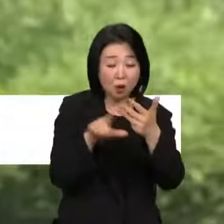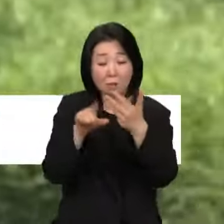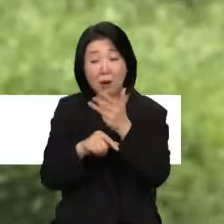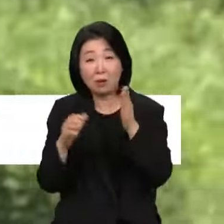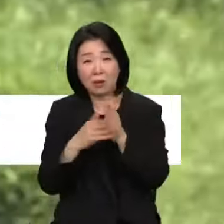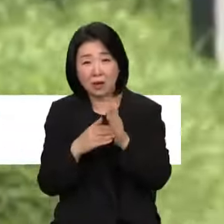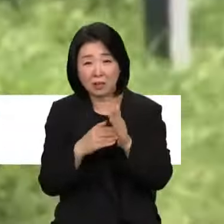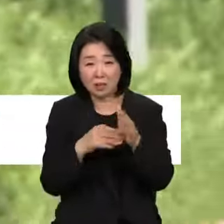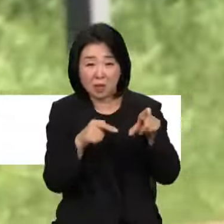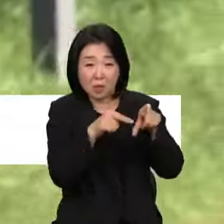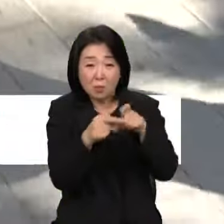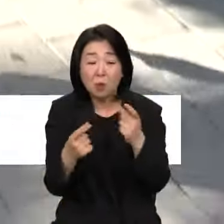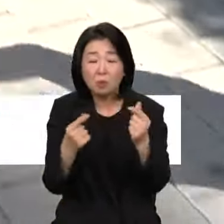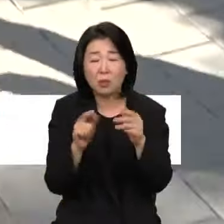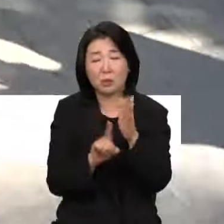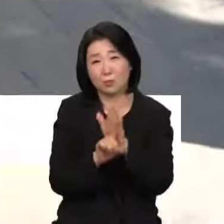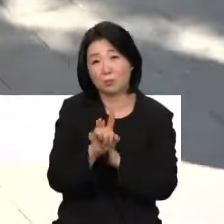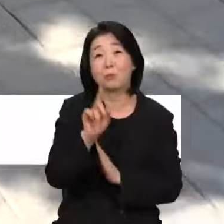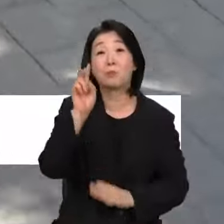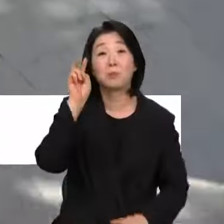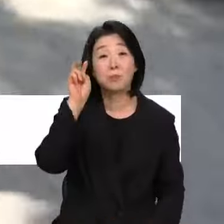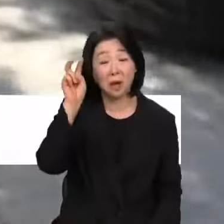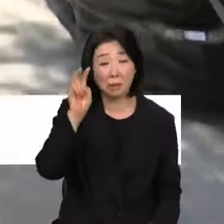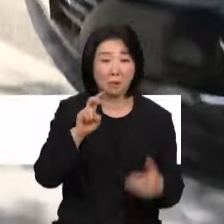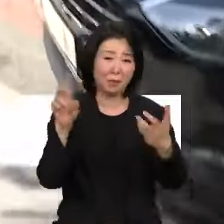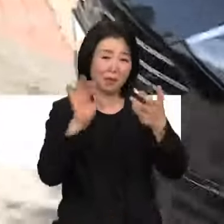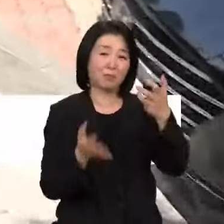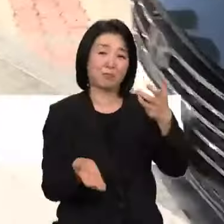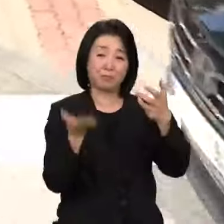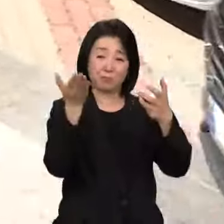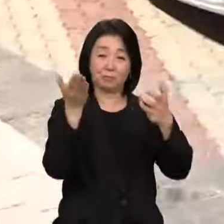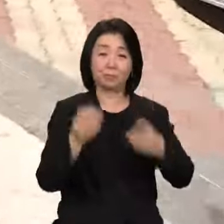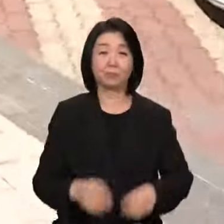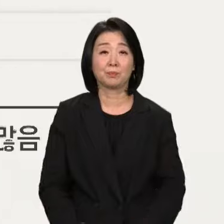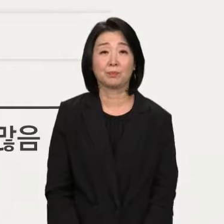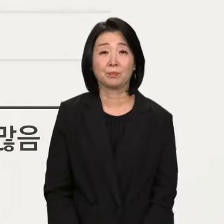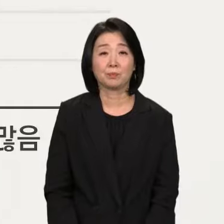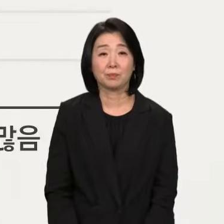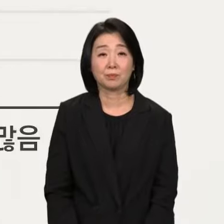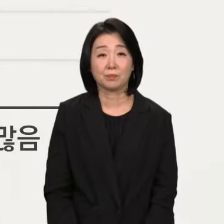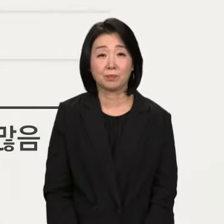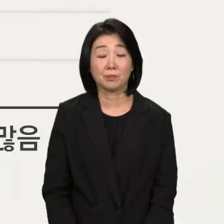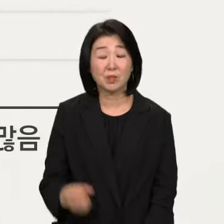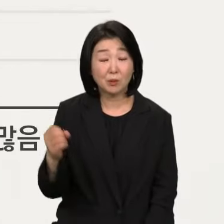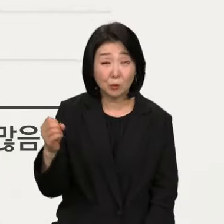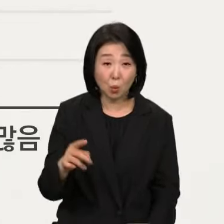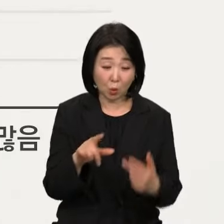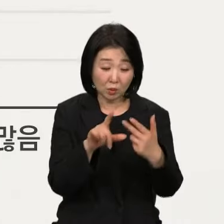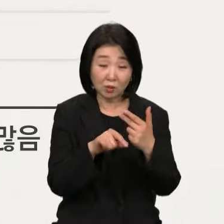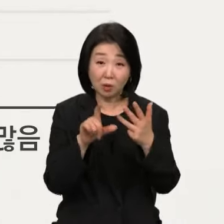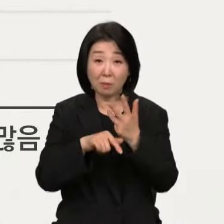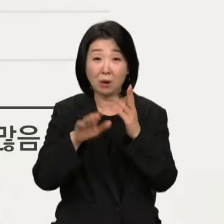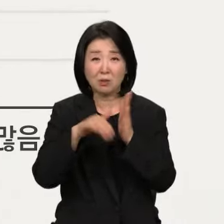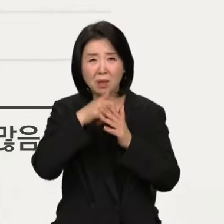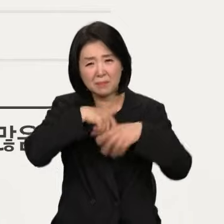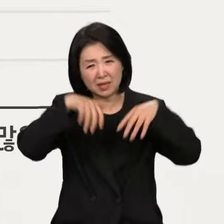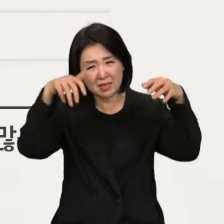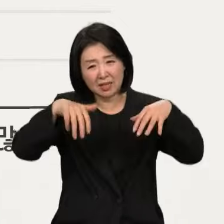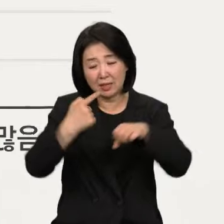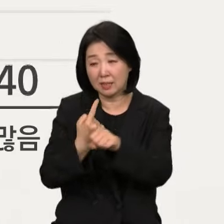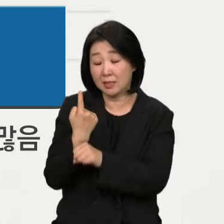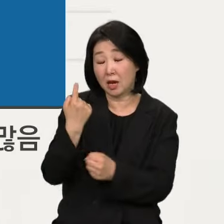평균 기온이 비슷하거나 높을 가능성이 80%인 걸로 분석했습니다. 게다가 7월과 8월엔 비가